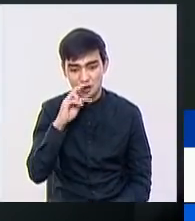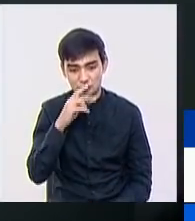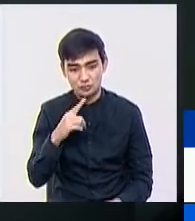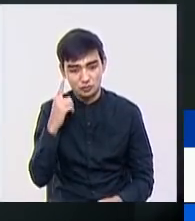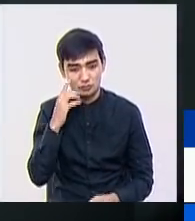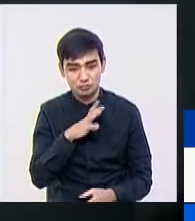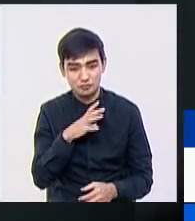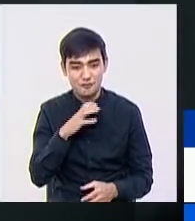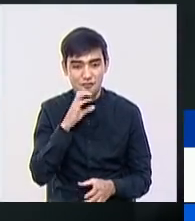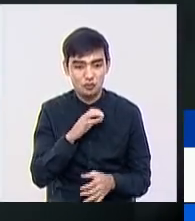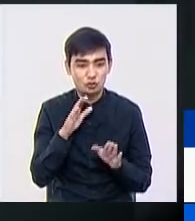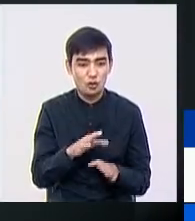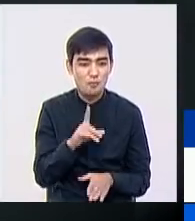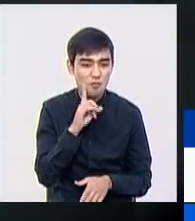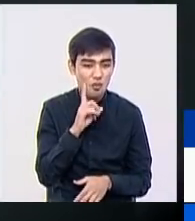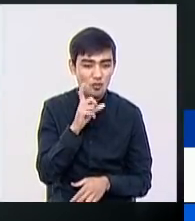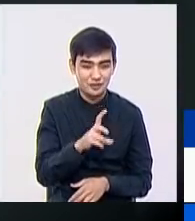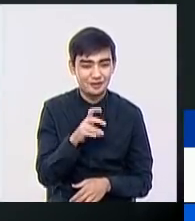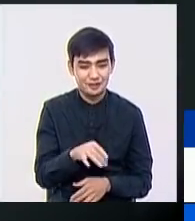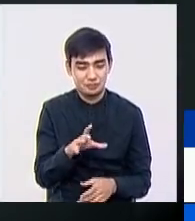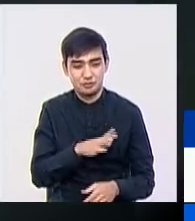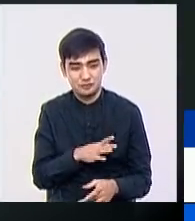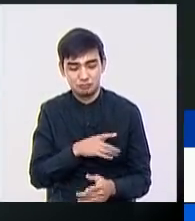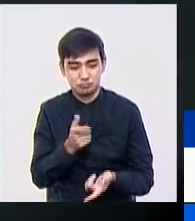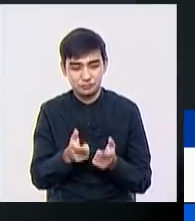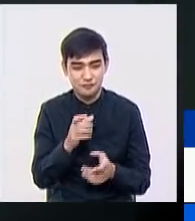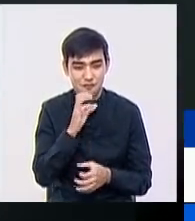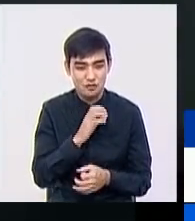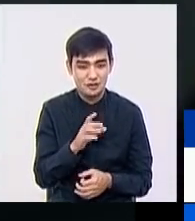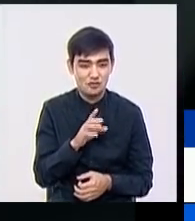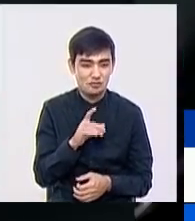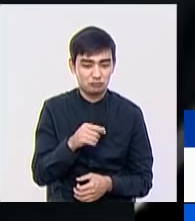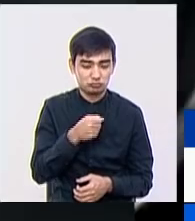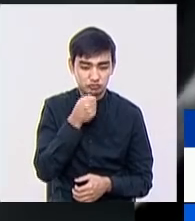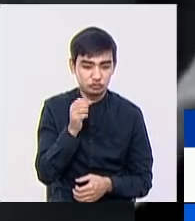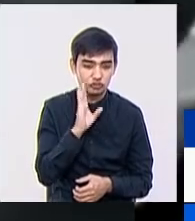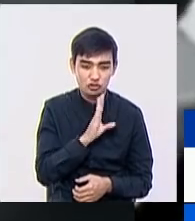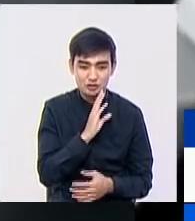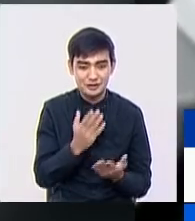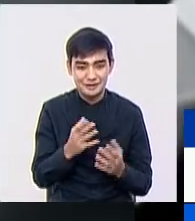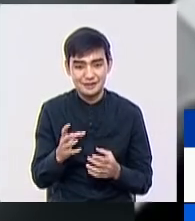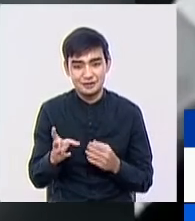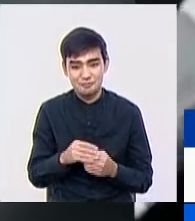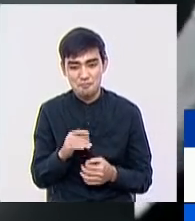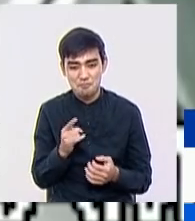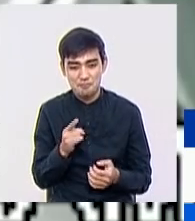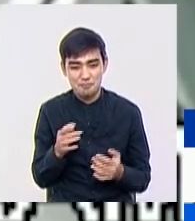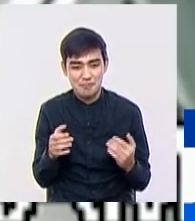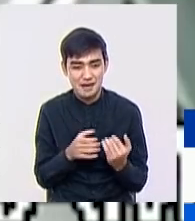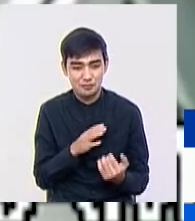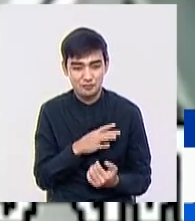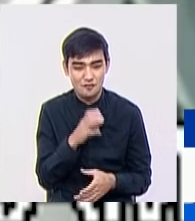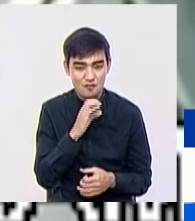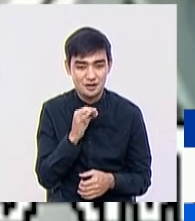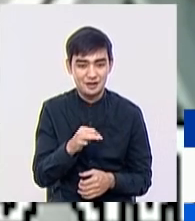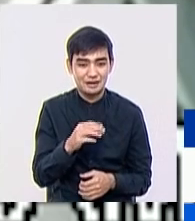что карманниками могут быть только молодые люди. Нередко среди настоящих профи – пожилые женщины или пары с маленькими детьми. Основные места их